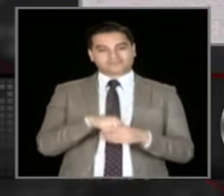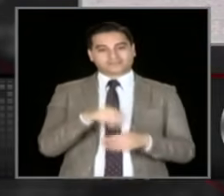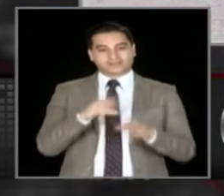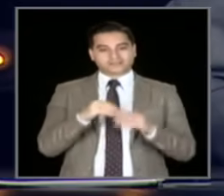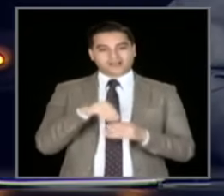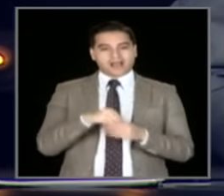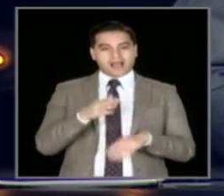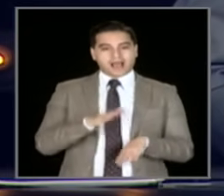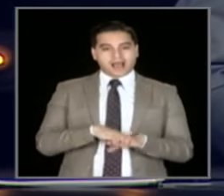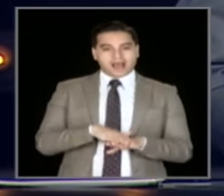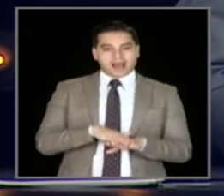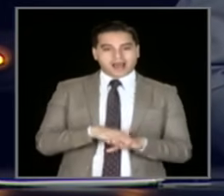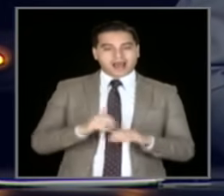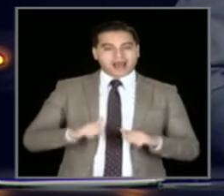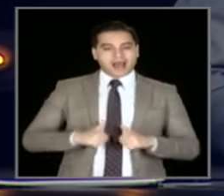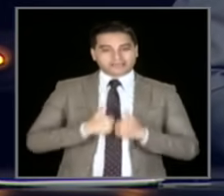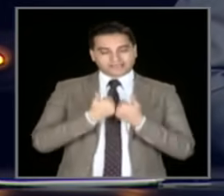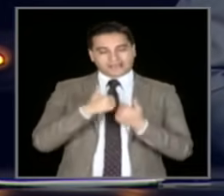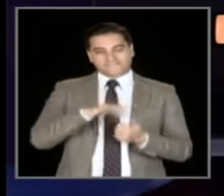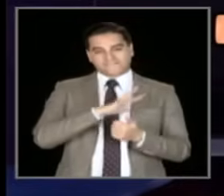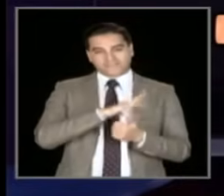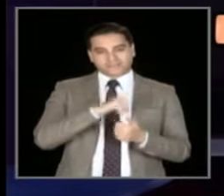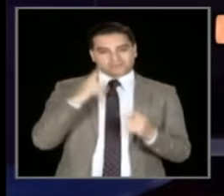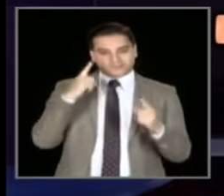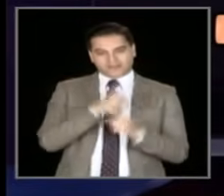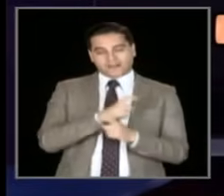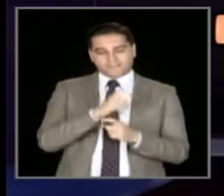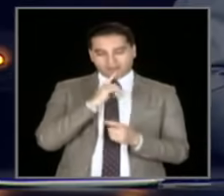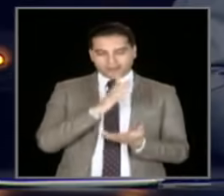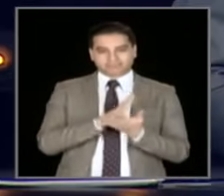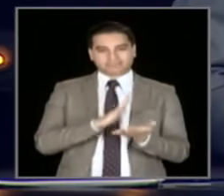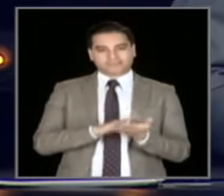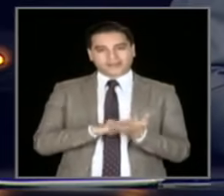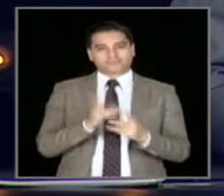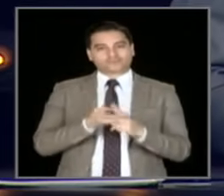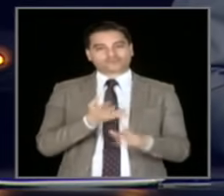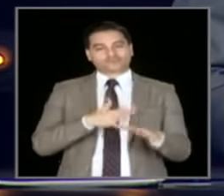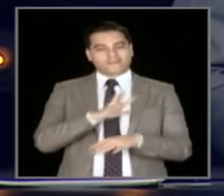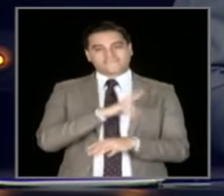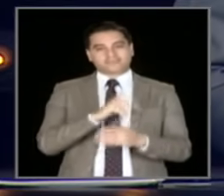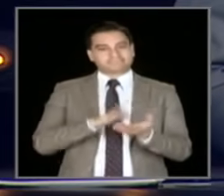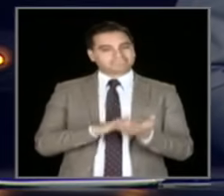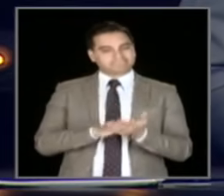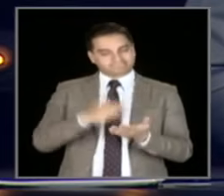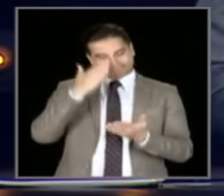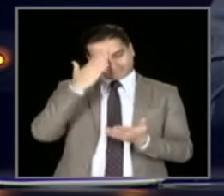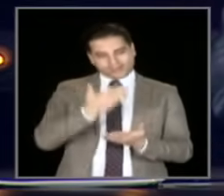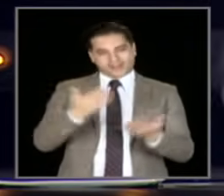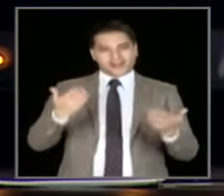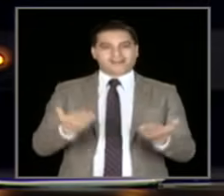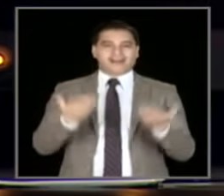في الرواية عن الحياة في فلسطين. بنحييها وبنحيي الشعب الفلسطيني